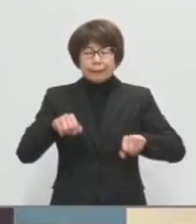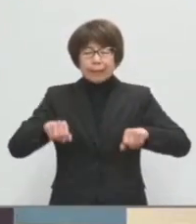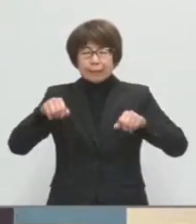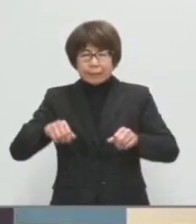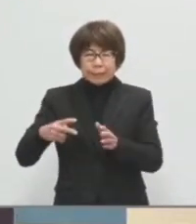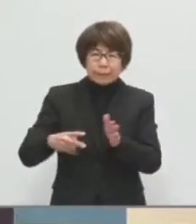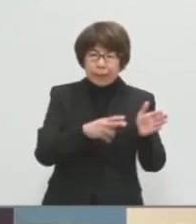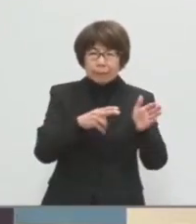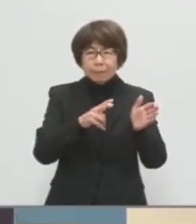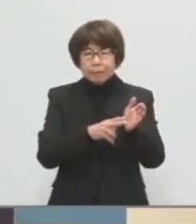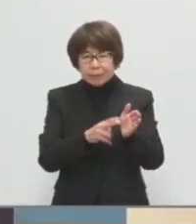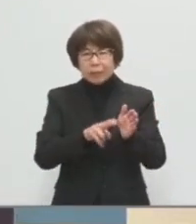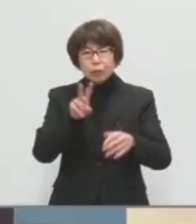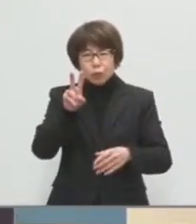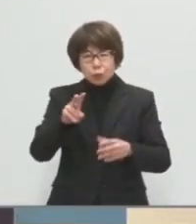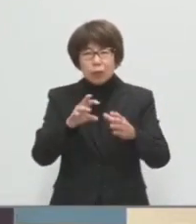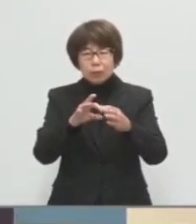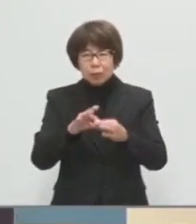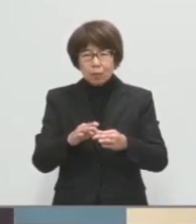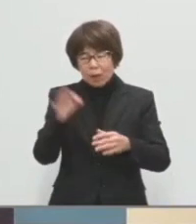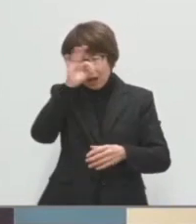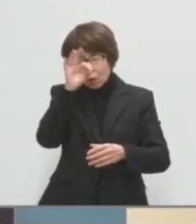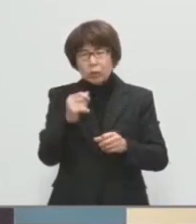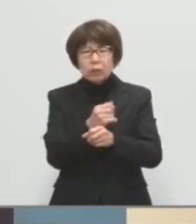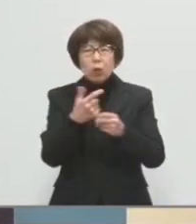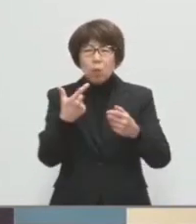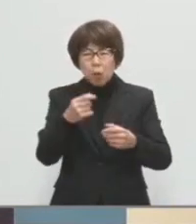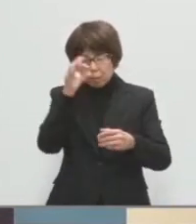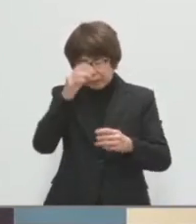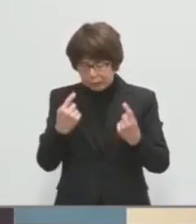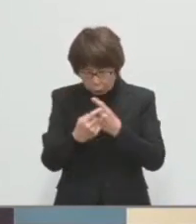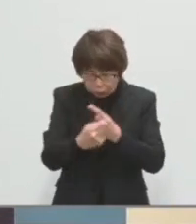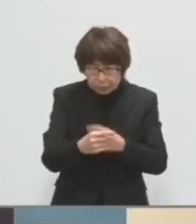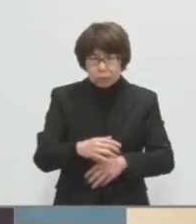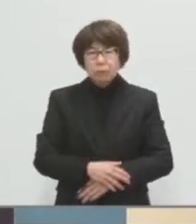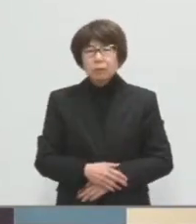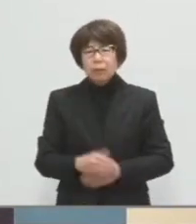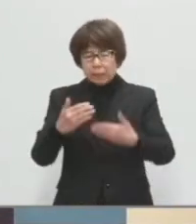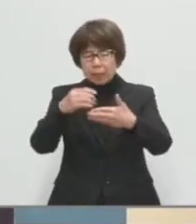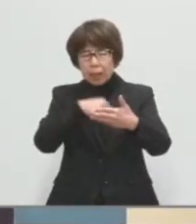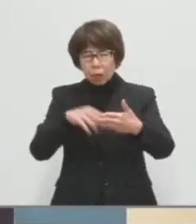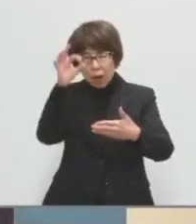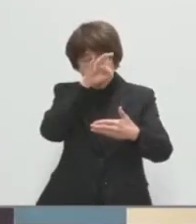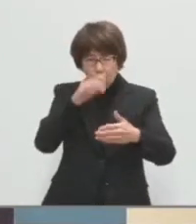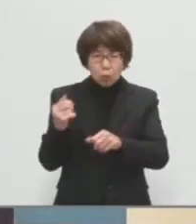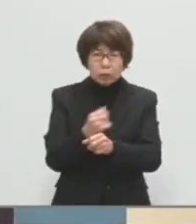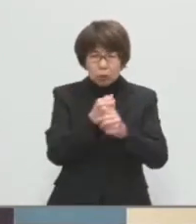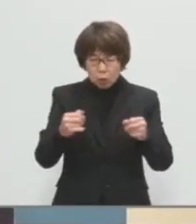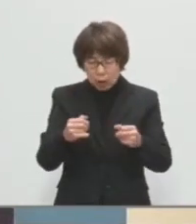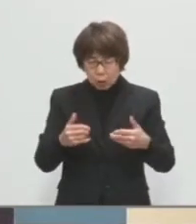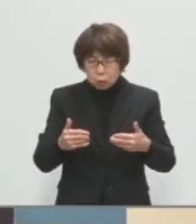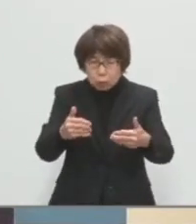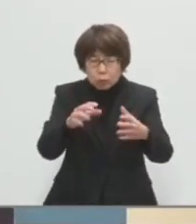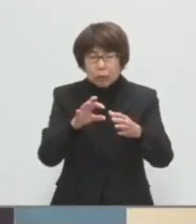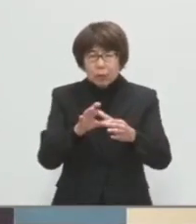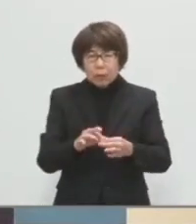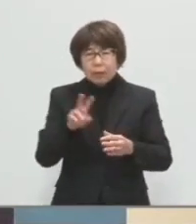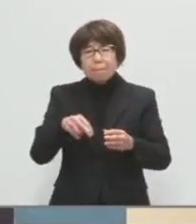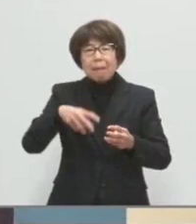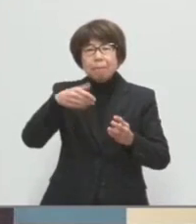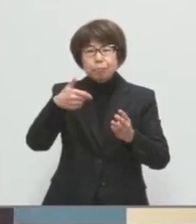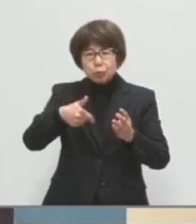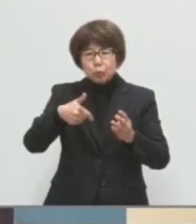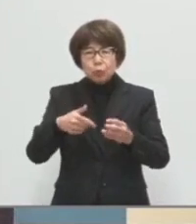鈴鹿観光促進事業でございますがこれを見直します県内観光事業を応援する観光促進事業を今こそしずおかけんぴ度